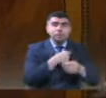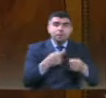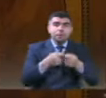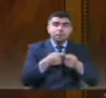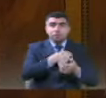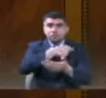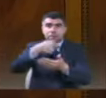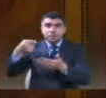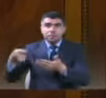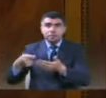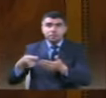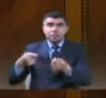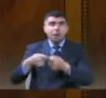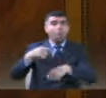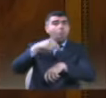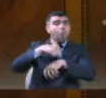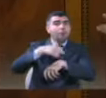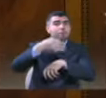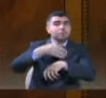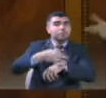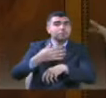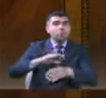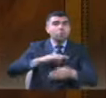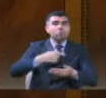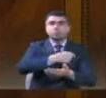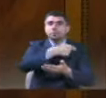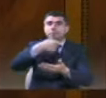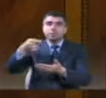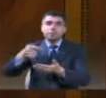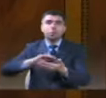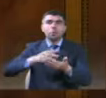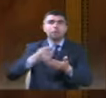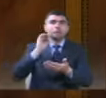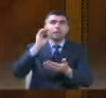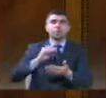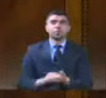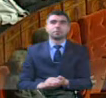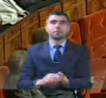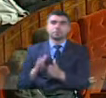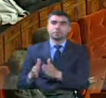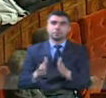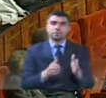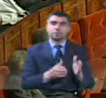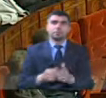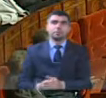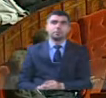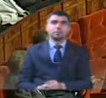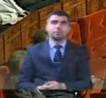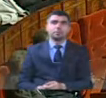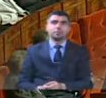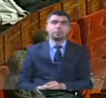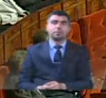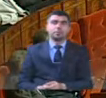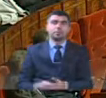نفرقهم عليكم. واه راه الا وصلوا راه ديالكم انتم، ما عندكم غيجيو ماشي عندي انا. هذه قضيه انت